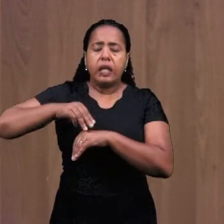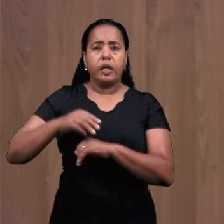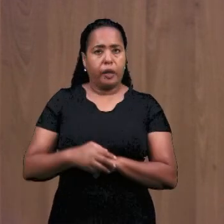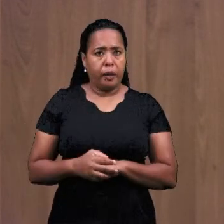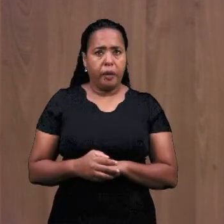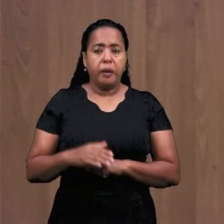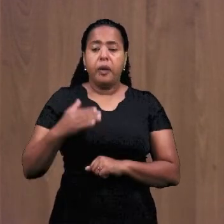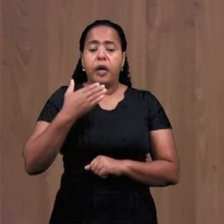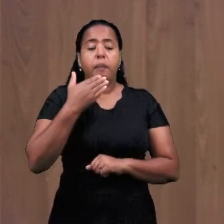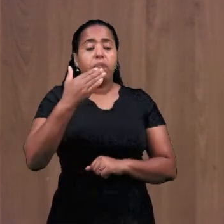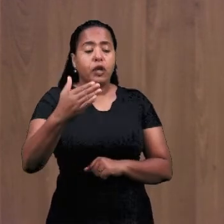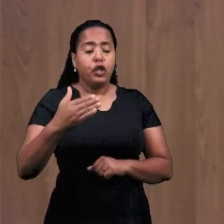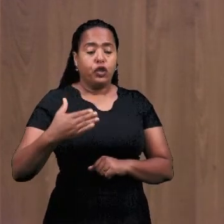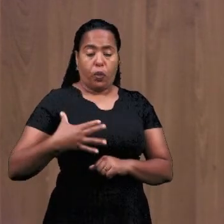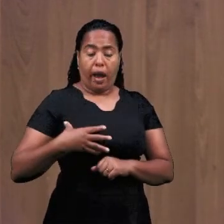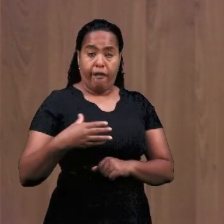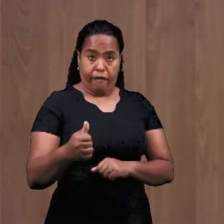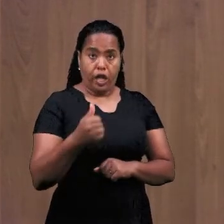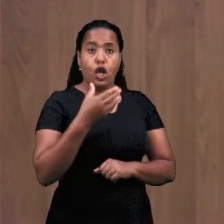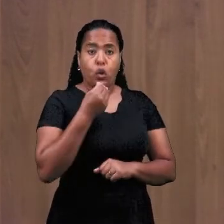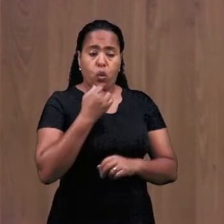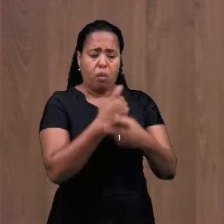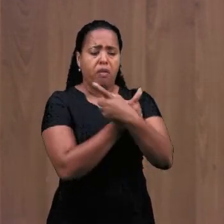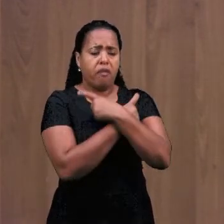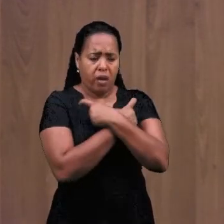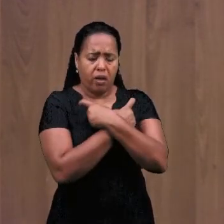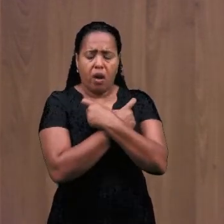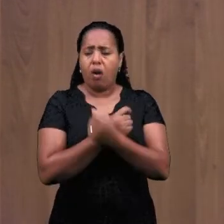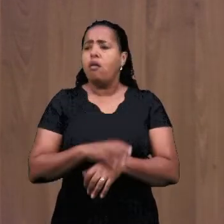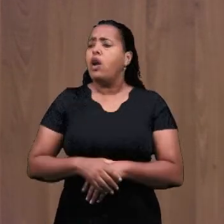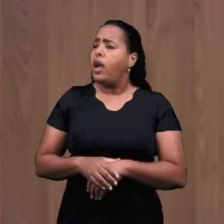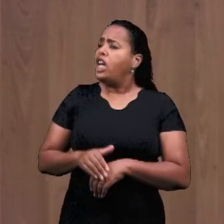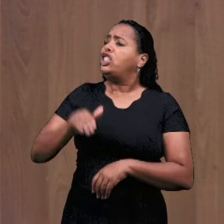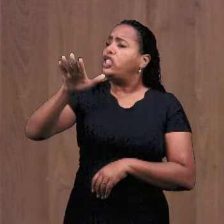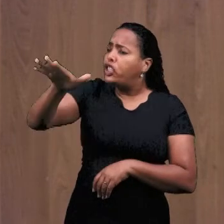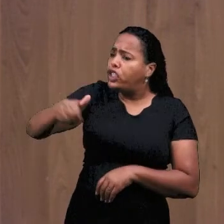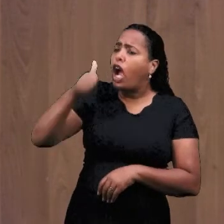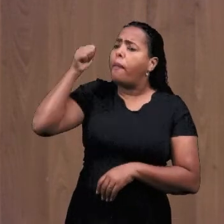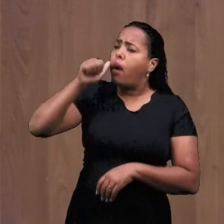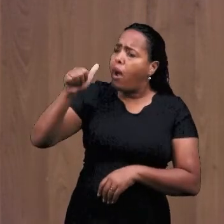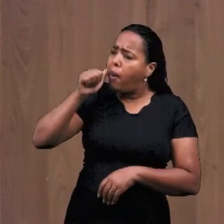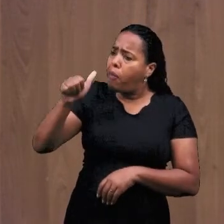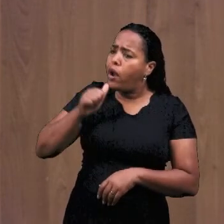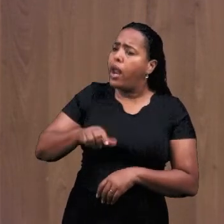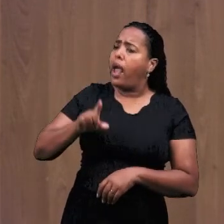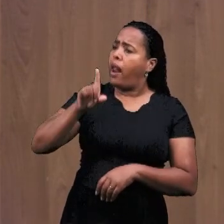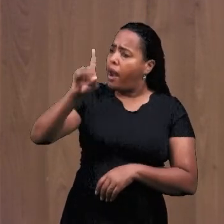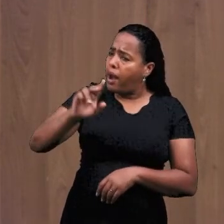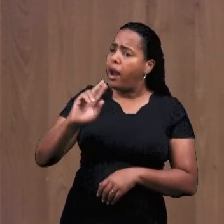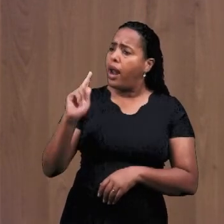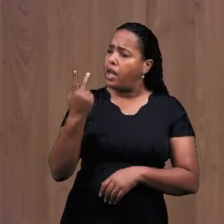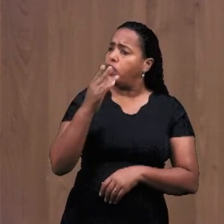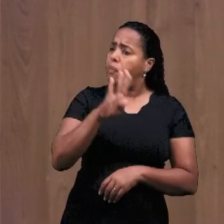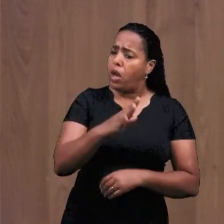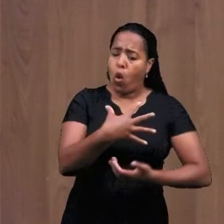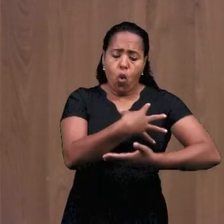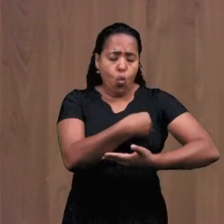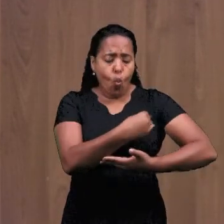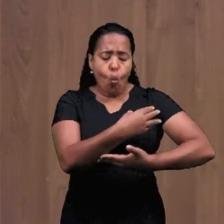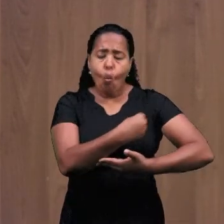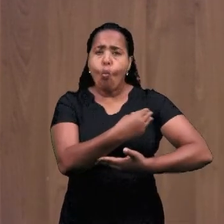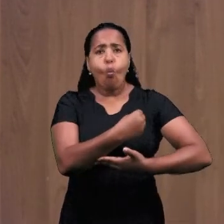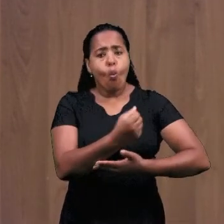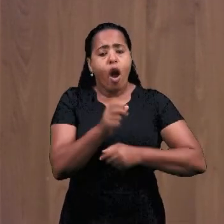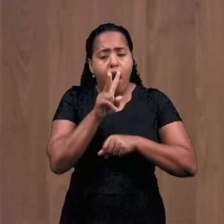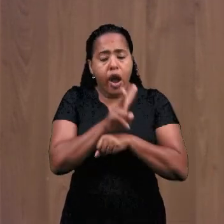sœur de Moïse, demande à la fille de Pharaon afin qu'elle puisse aller chercher une femme parmi